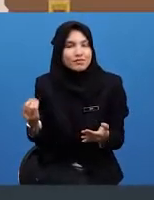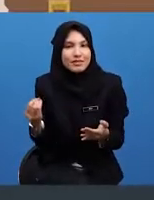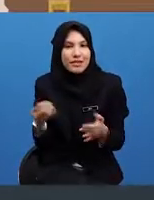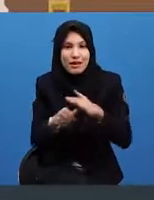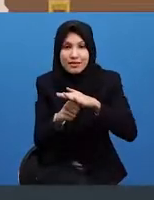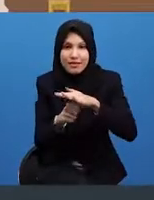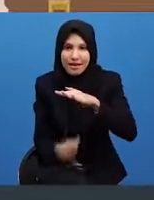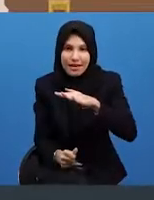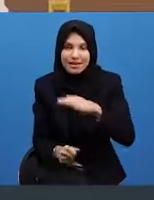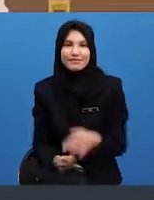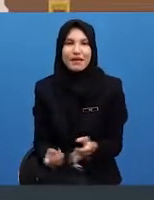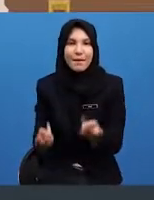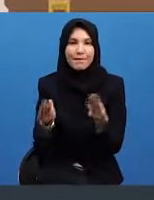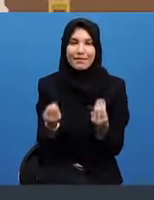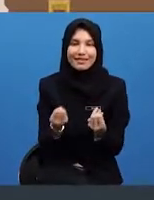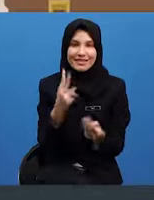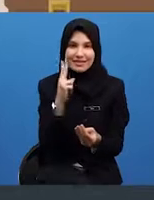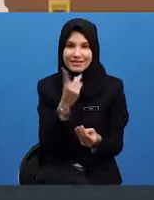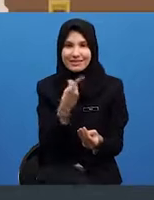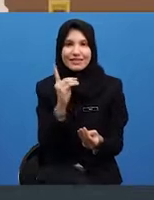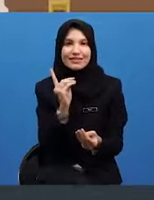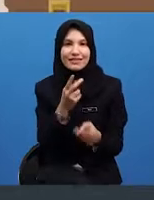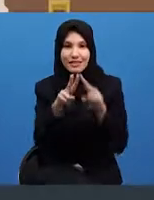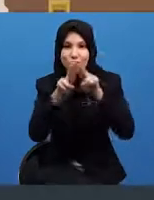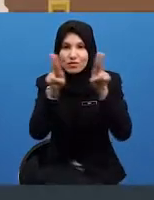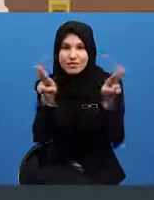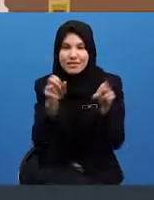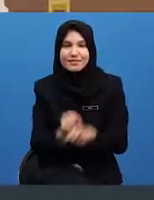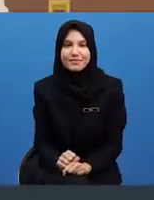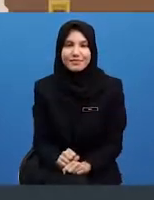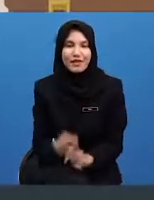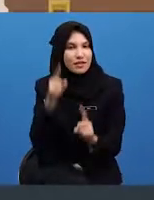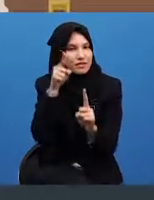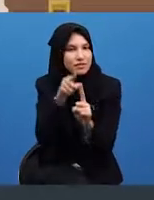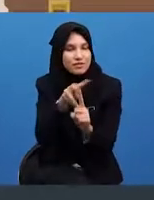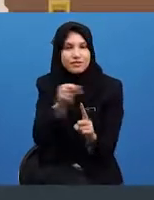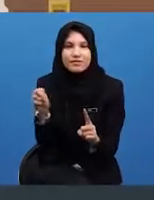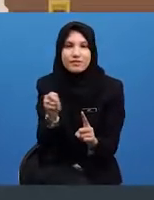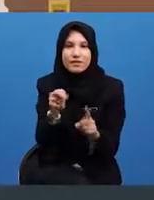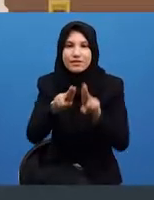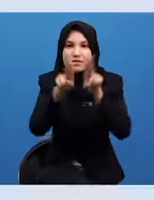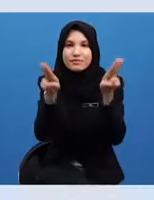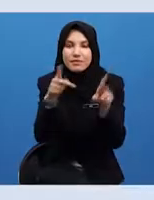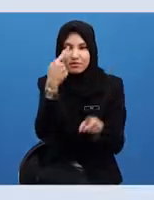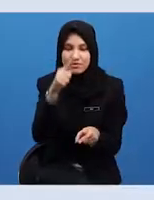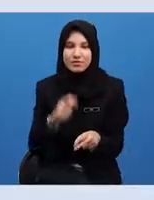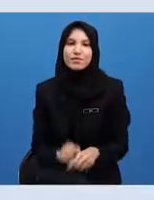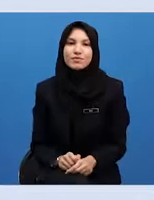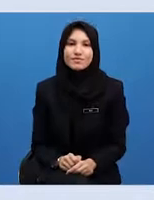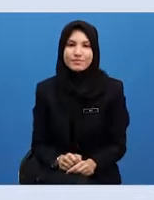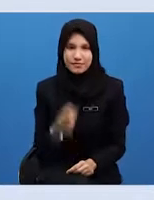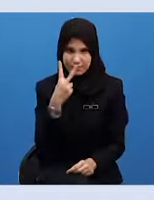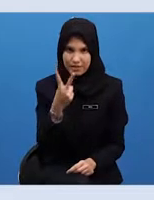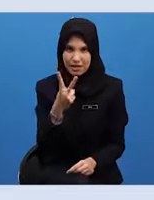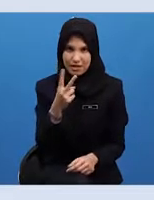tenggelam? Mari kita jalankan satu eksperimen. Tujuan eksperimen ini adalah untuk mengkaji